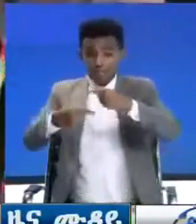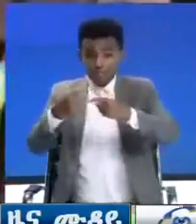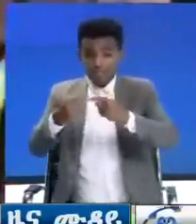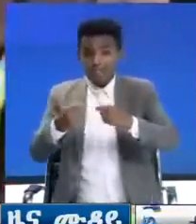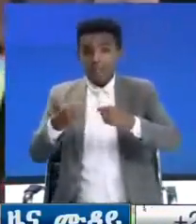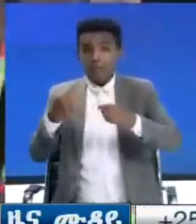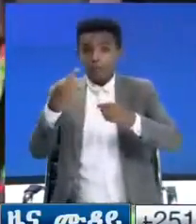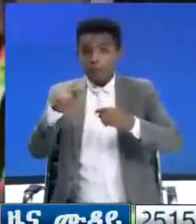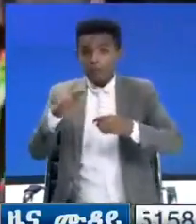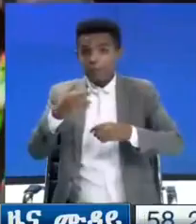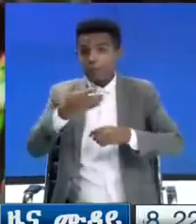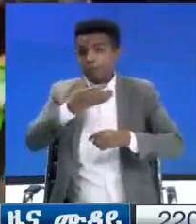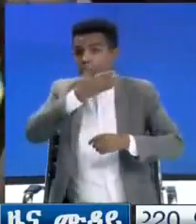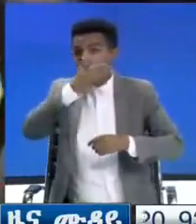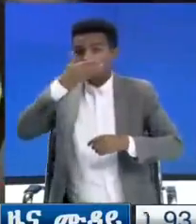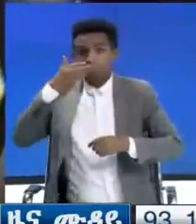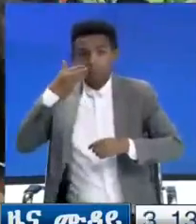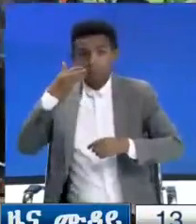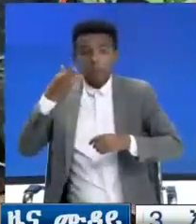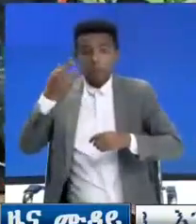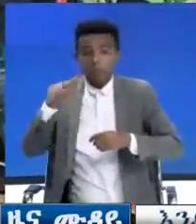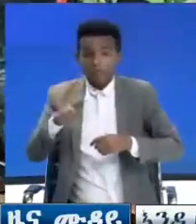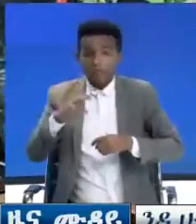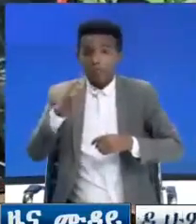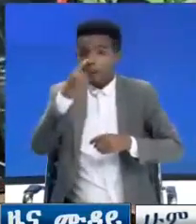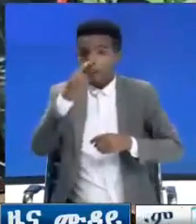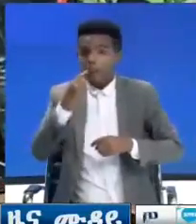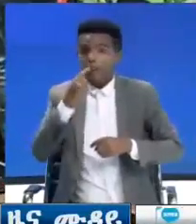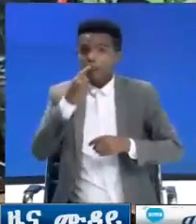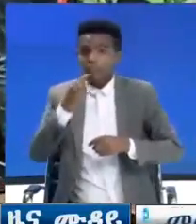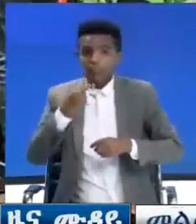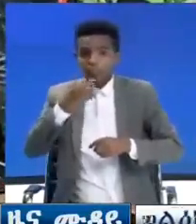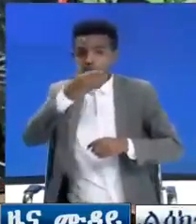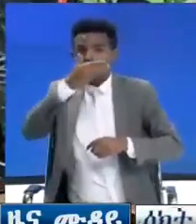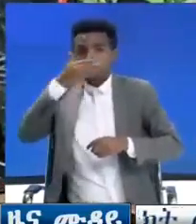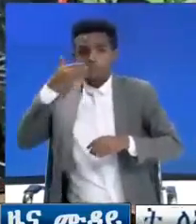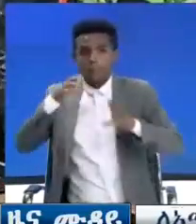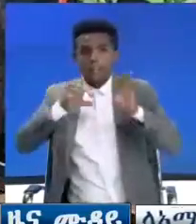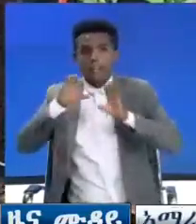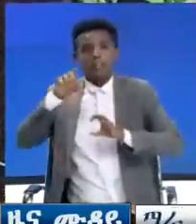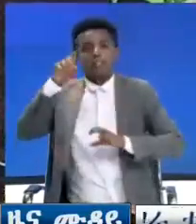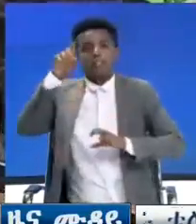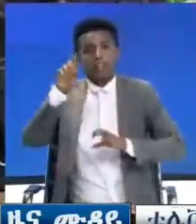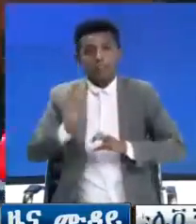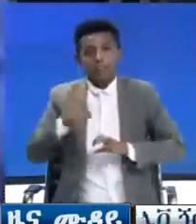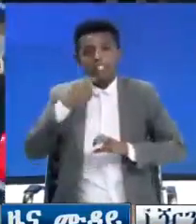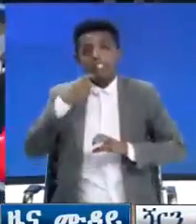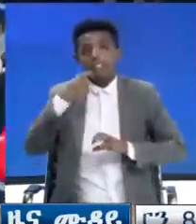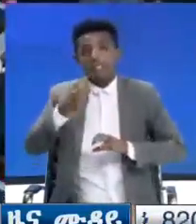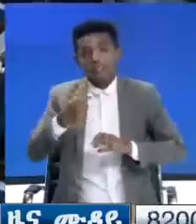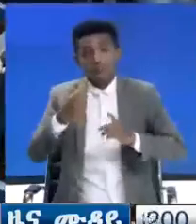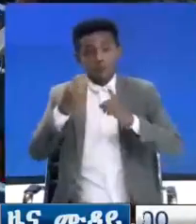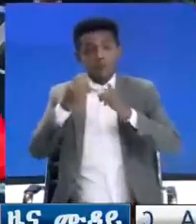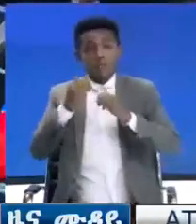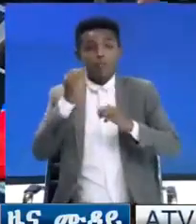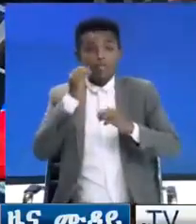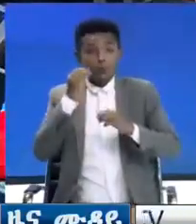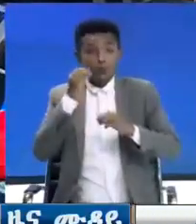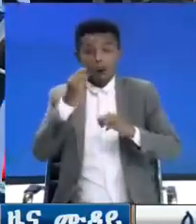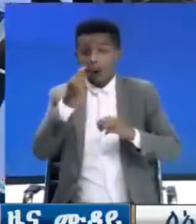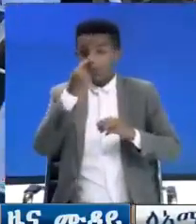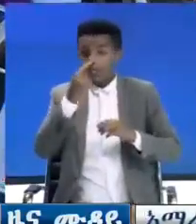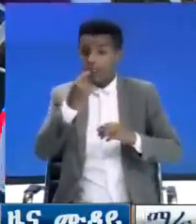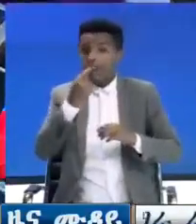የማክስ ወይም የአፍና አፍንጫ መሸፈኛ እንዲያደርግ የሚደነግግ ነው። ማለት ማንኛውም ማህበረሰብ ከቤቱ ያለውን ነገር ተጠቅሞ አፍና